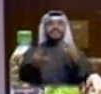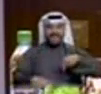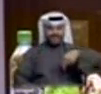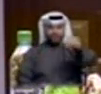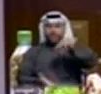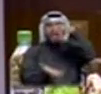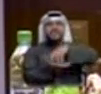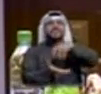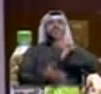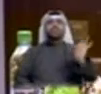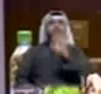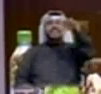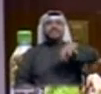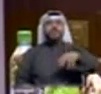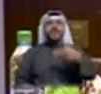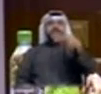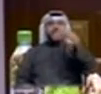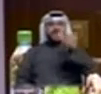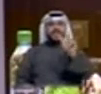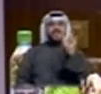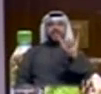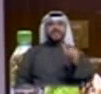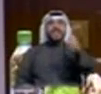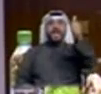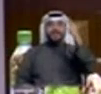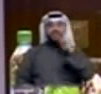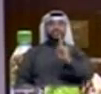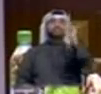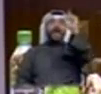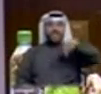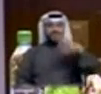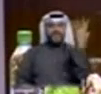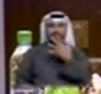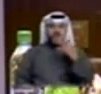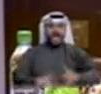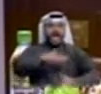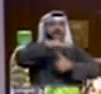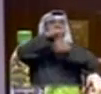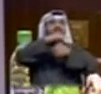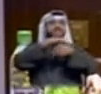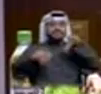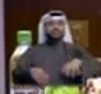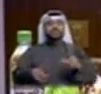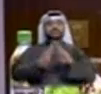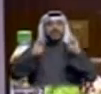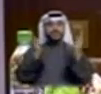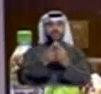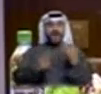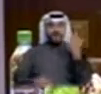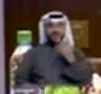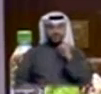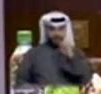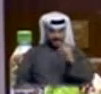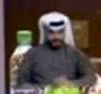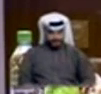2015 و2016 من قبل سيدي حضرة صاحب السمو رئيس القمة العربية الأفريقية الثالثة.